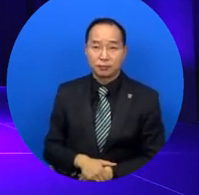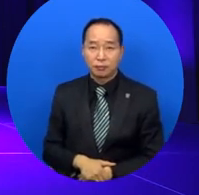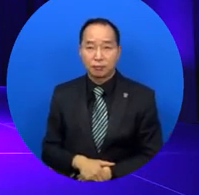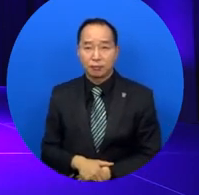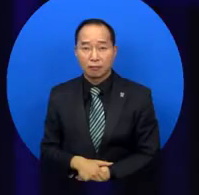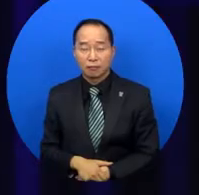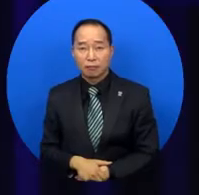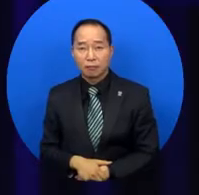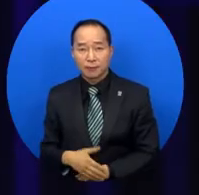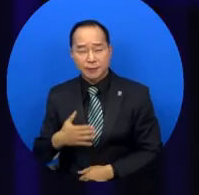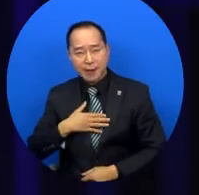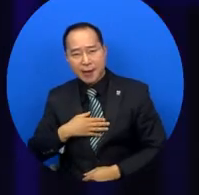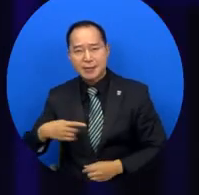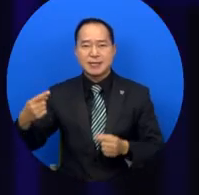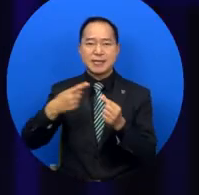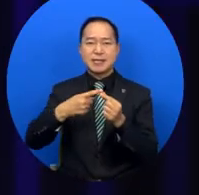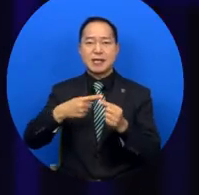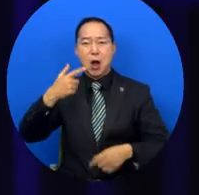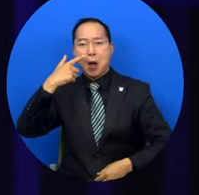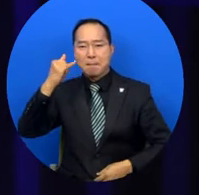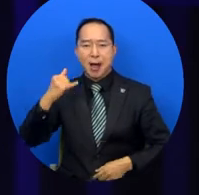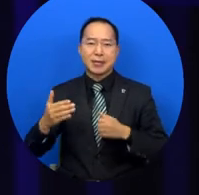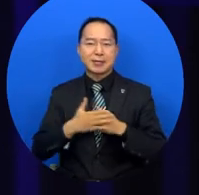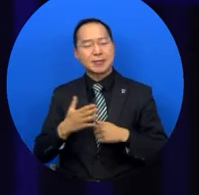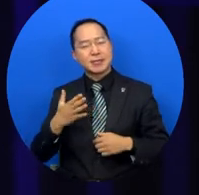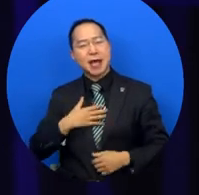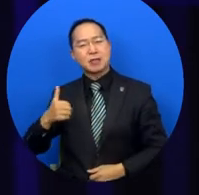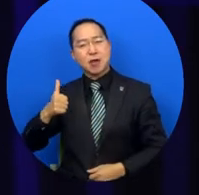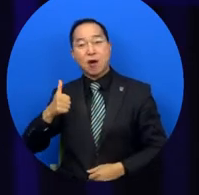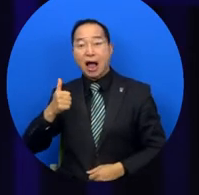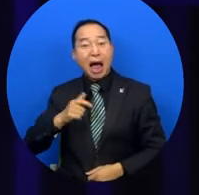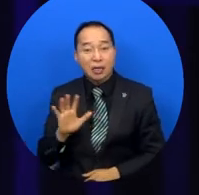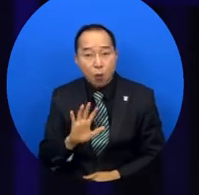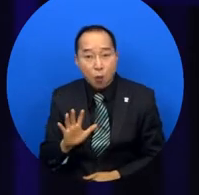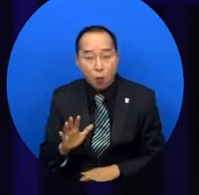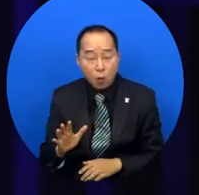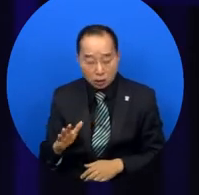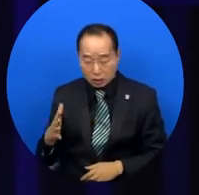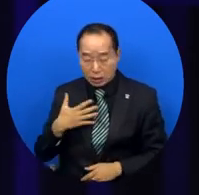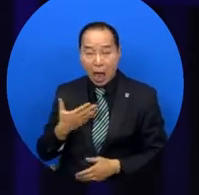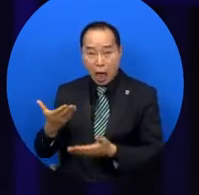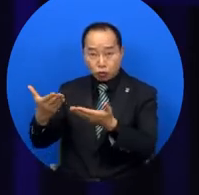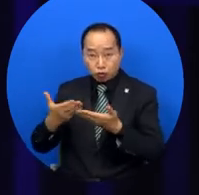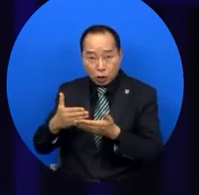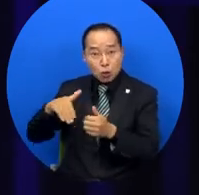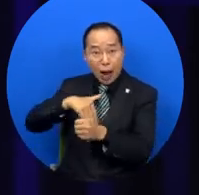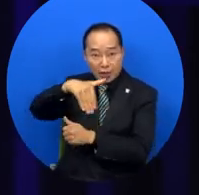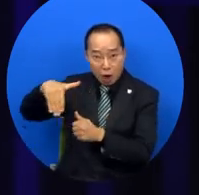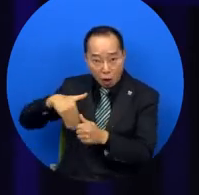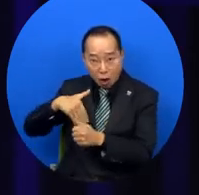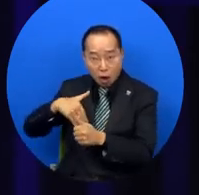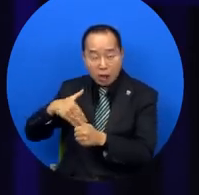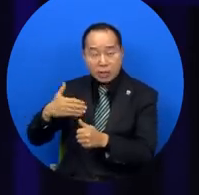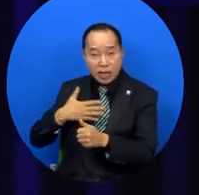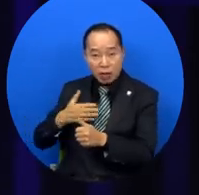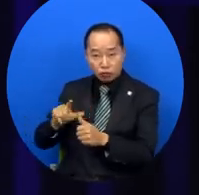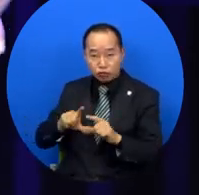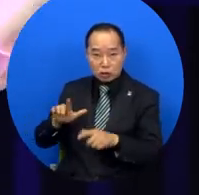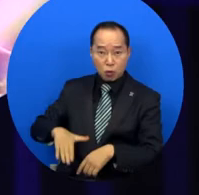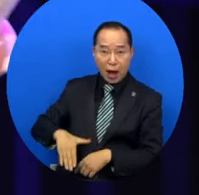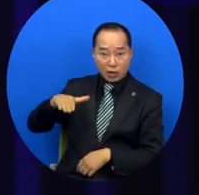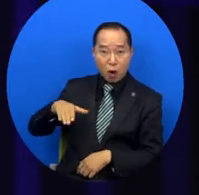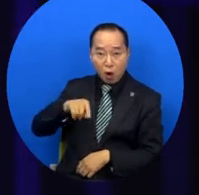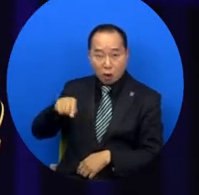달라요. 그러니까 내가 1등 엄마라서 난 잘났어 그런 게 아니고 내가 내 주어진 환경에서